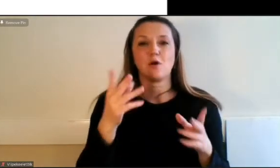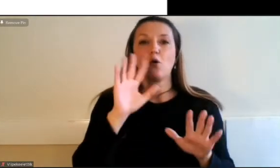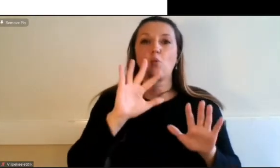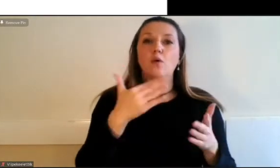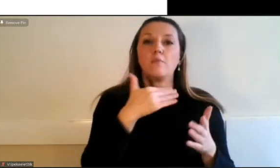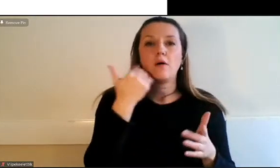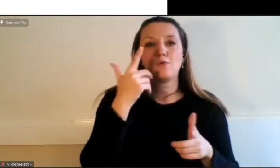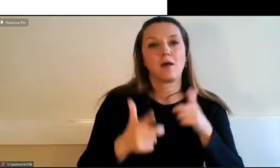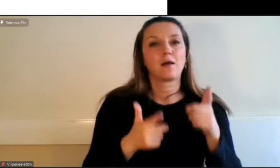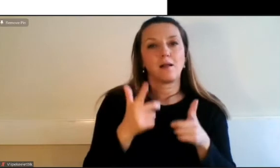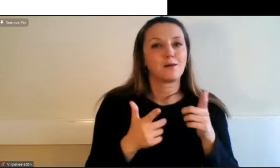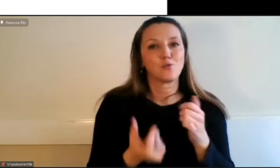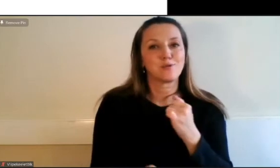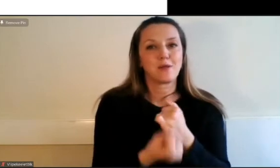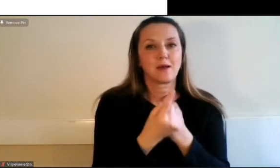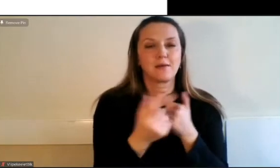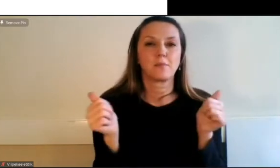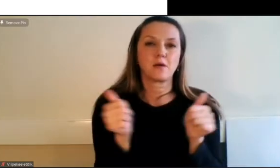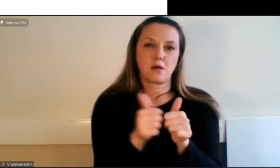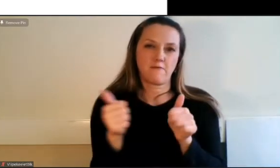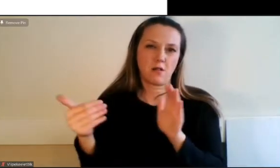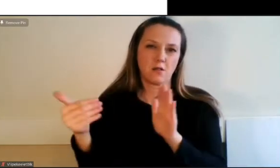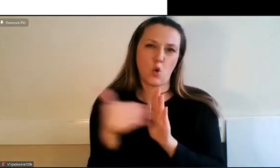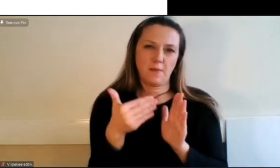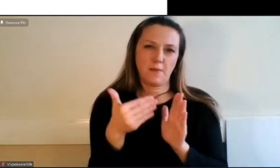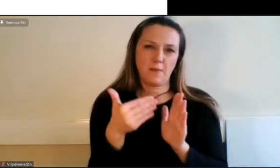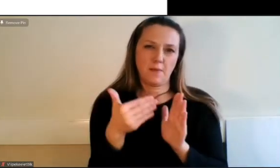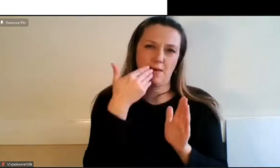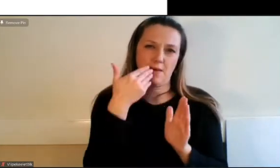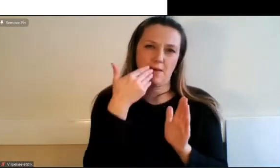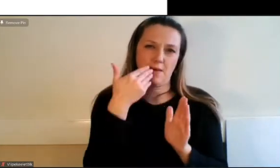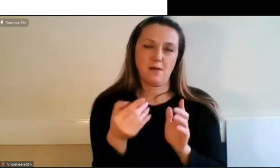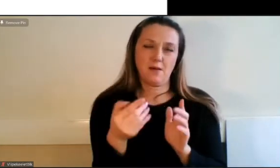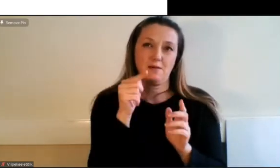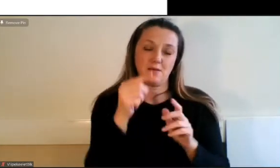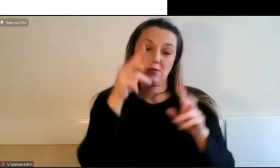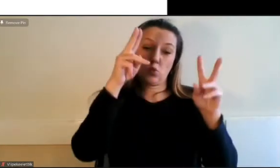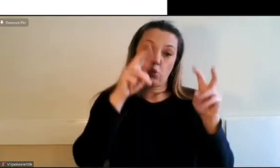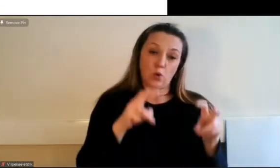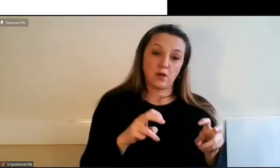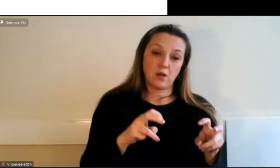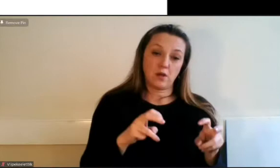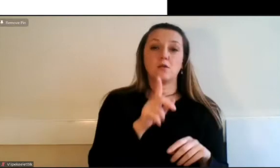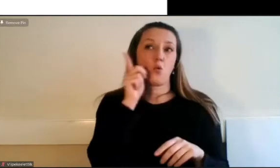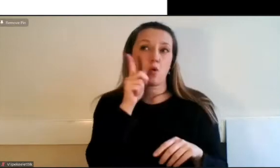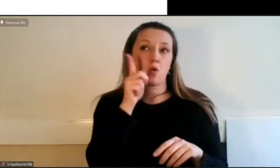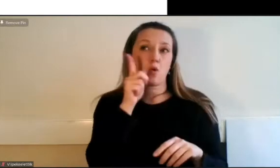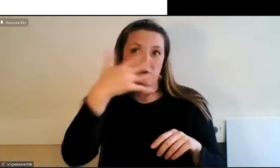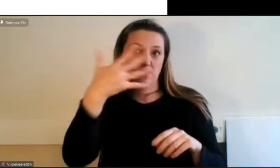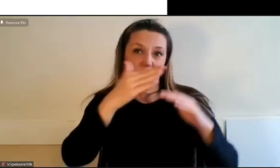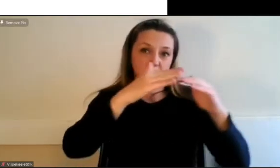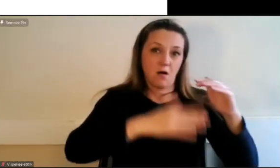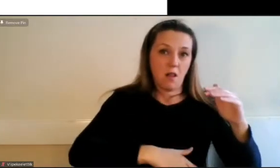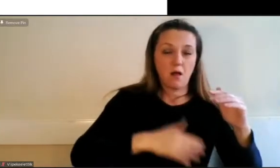Ja üks haruldane ja tõsine kõrvaltoime, mis kõikide vaktsineerimistega võib tekkida, on anafülaksia, mida me kõik